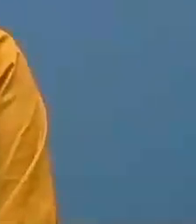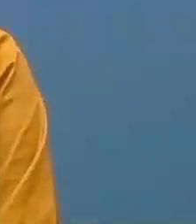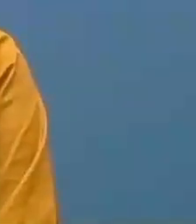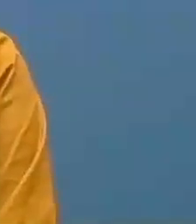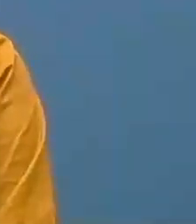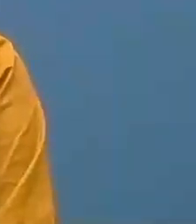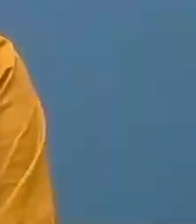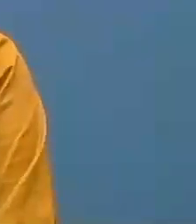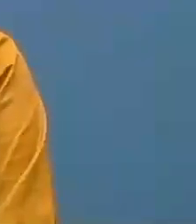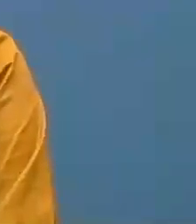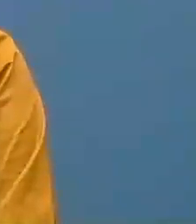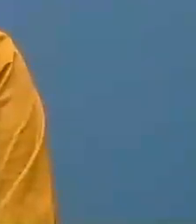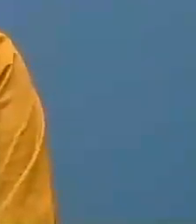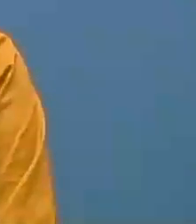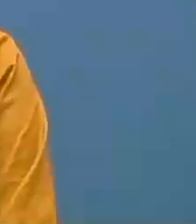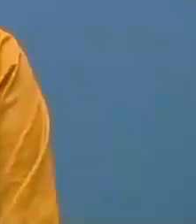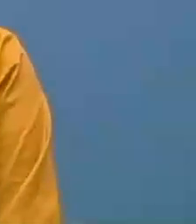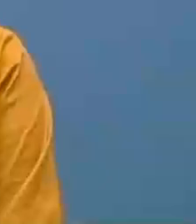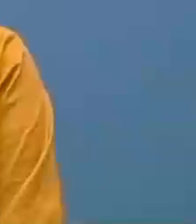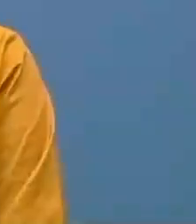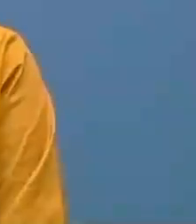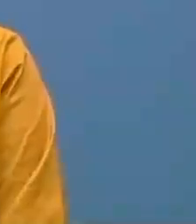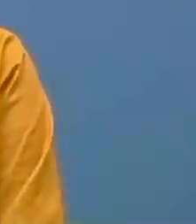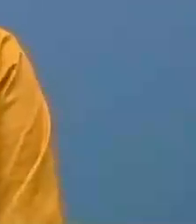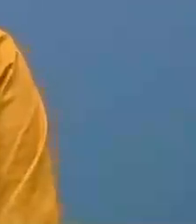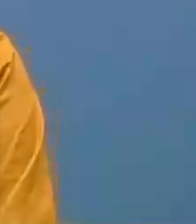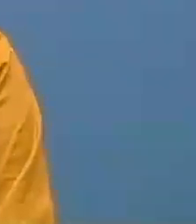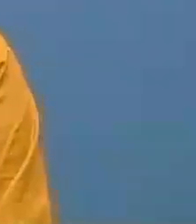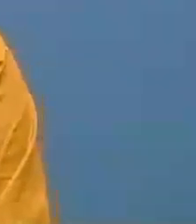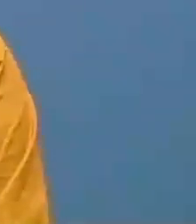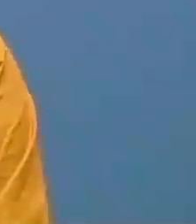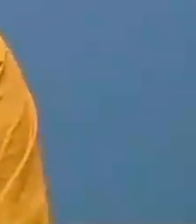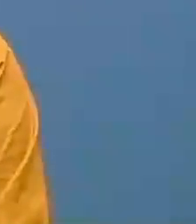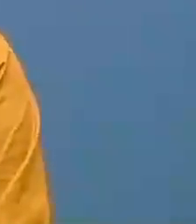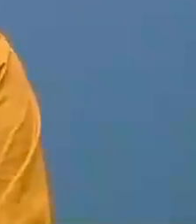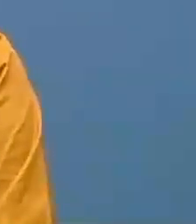的这个辩论，但实际上没有那么的